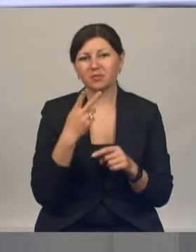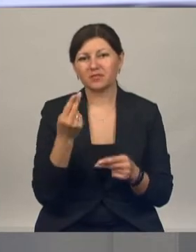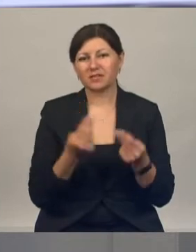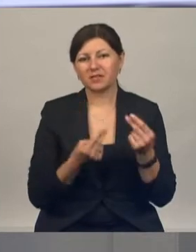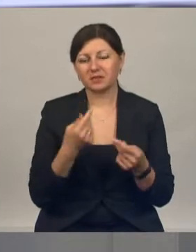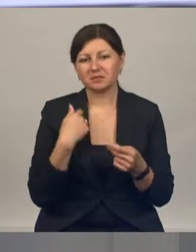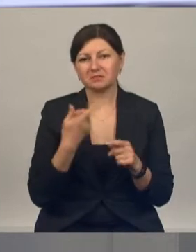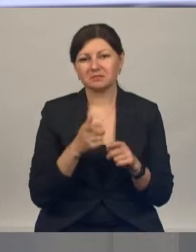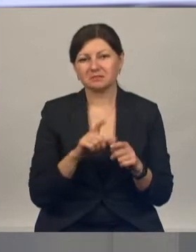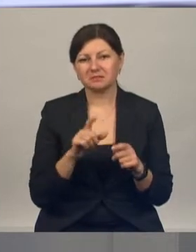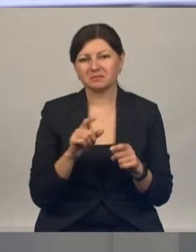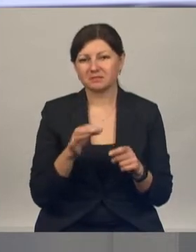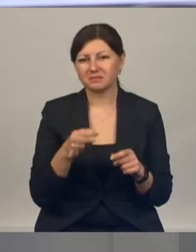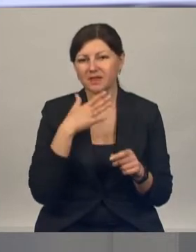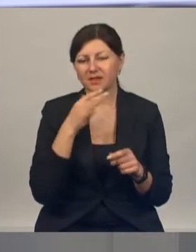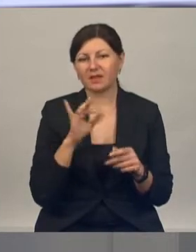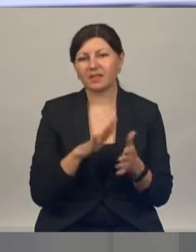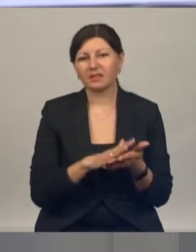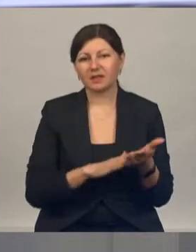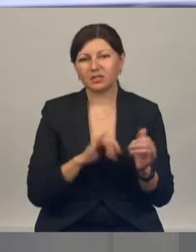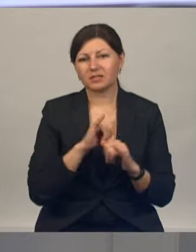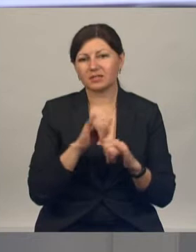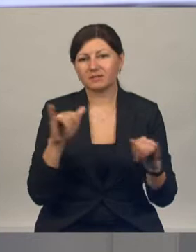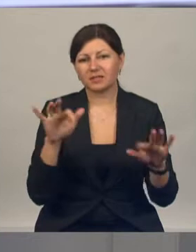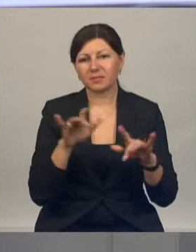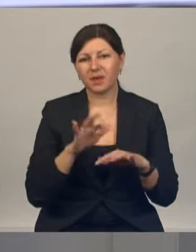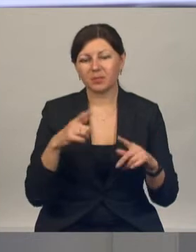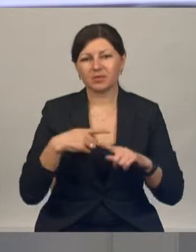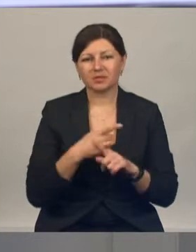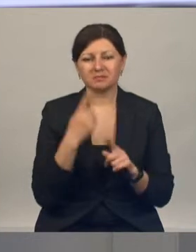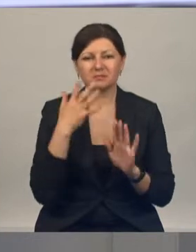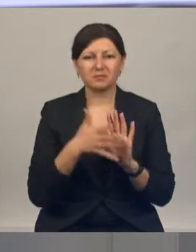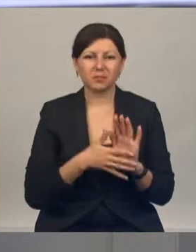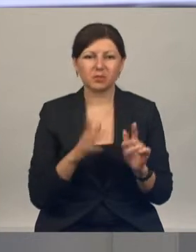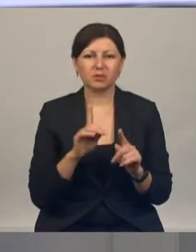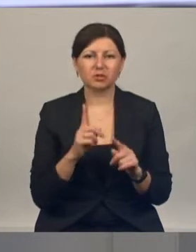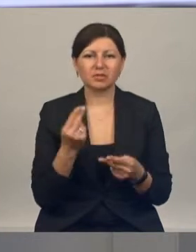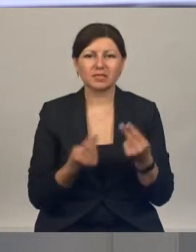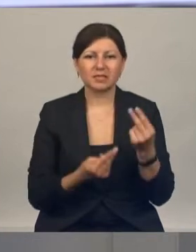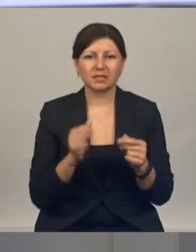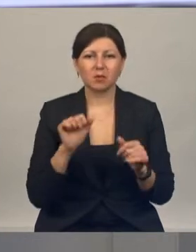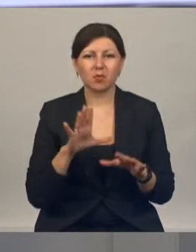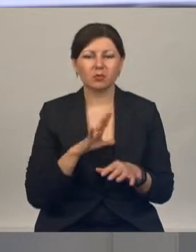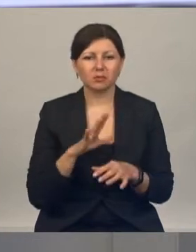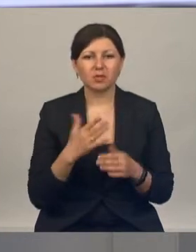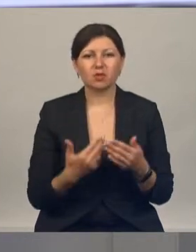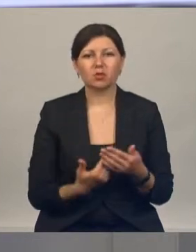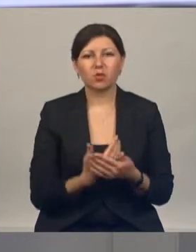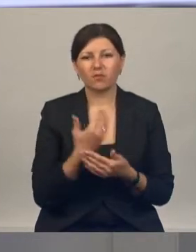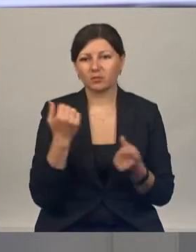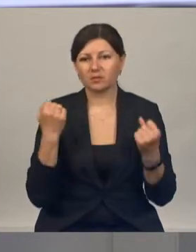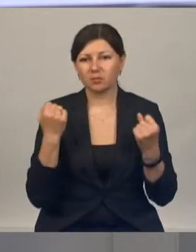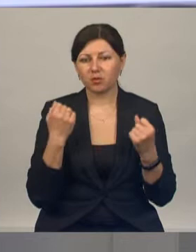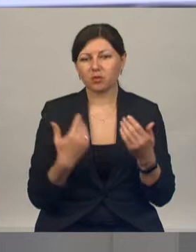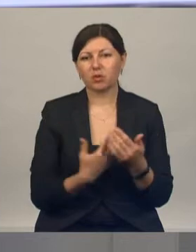меня захватила. Ну и дальше с развитием компьютерных технологий мне стало понятно, что именно игры могут стать новым спортом,